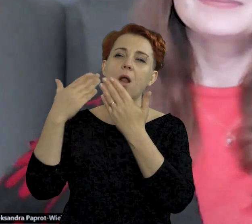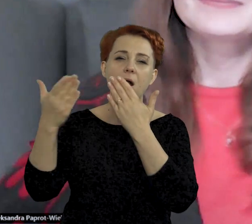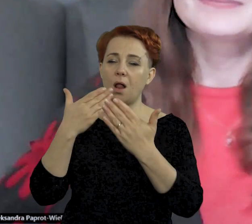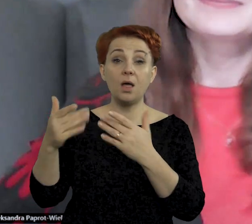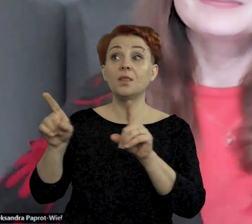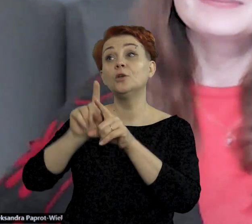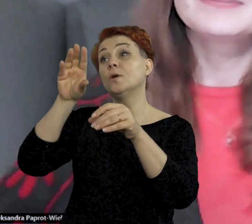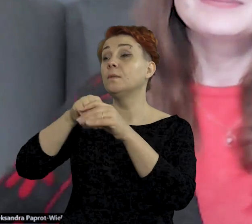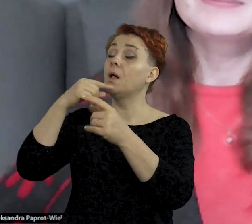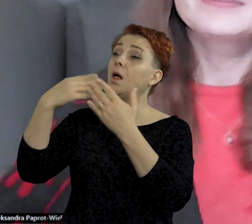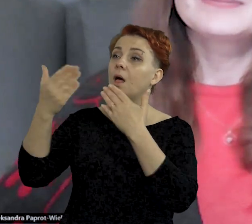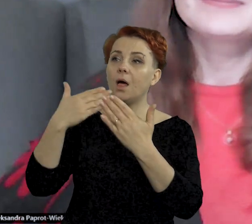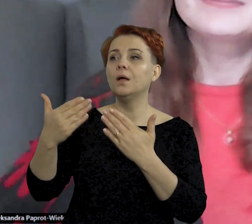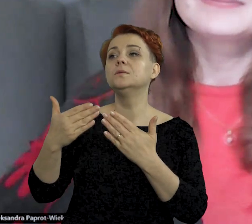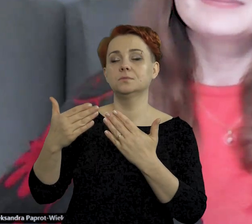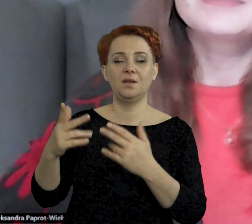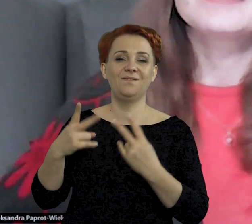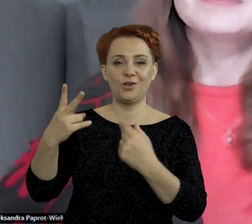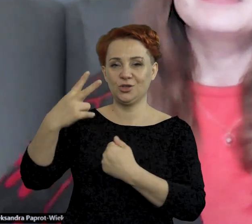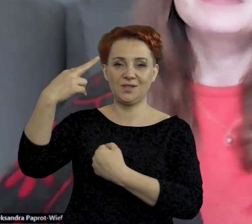tych rozmowach się pojawia, to jest po prostu zaufanie.